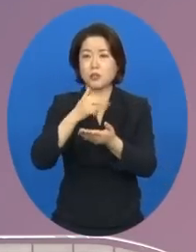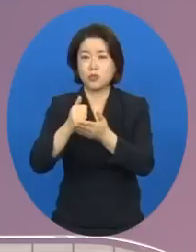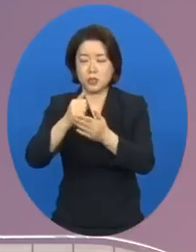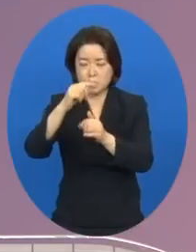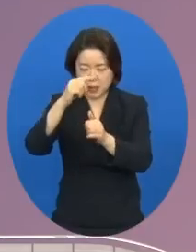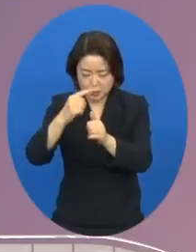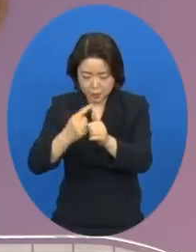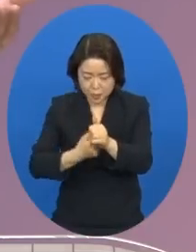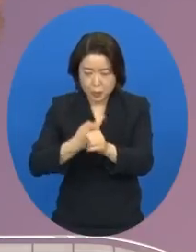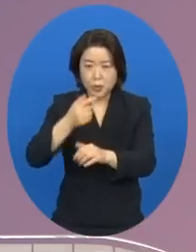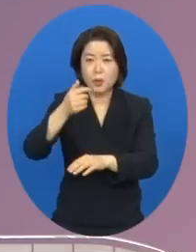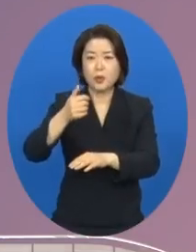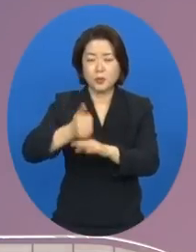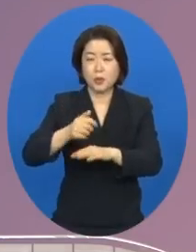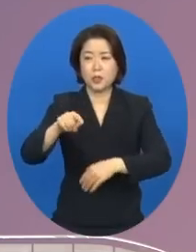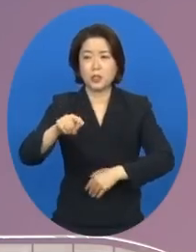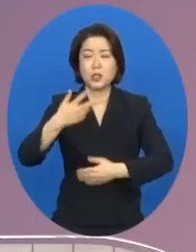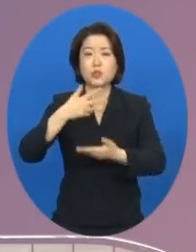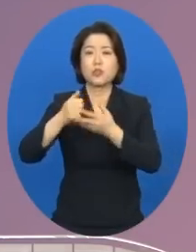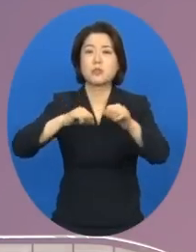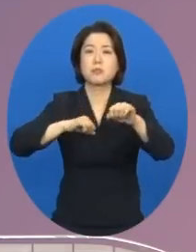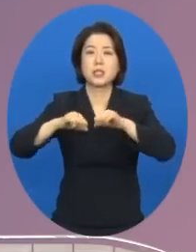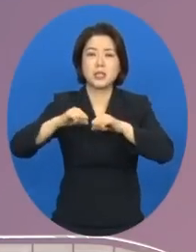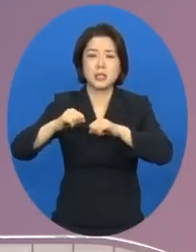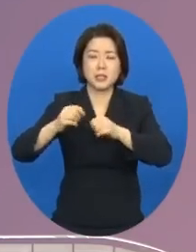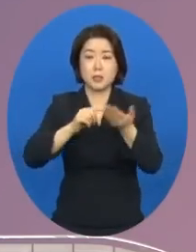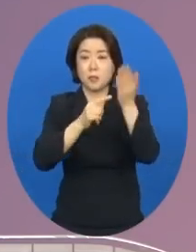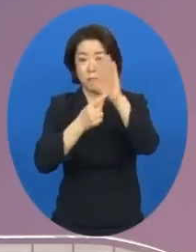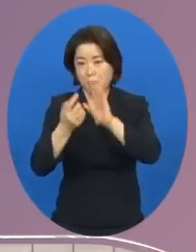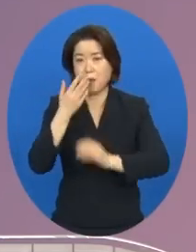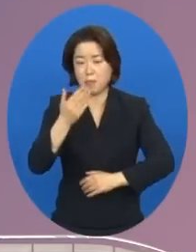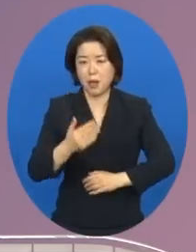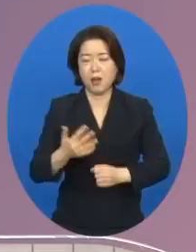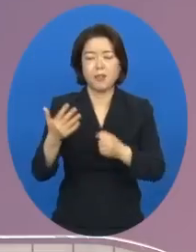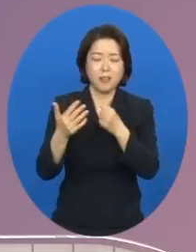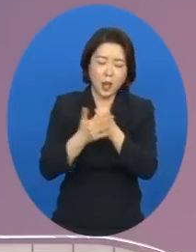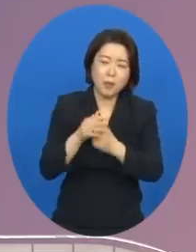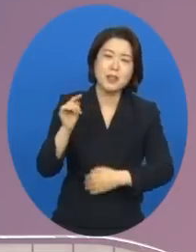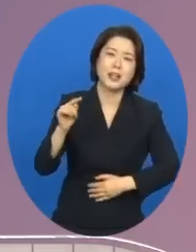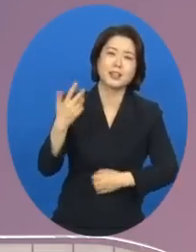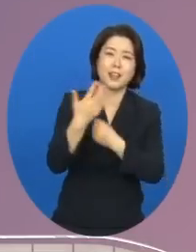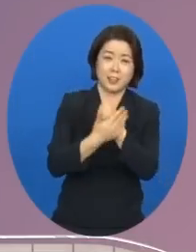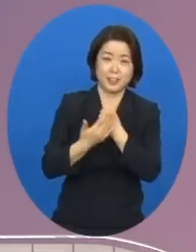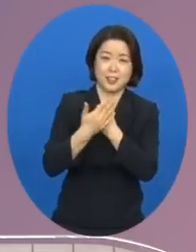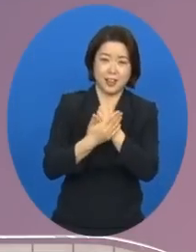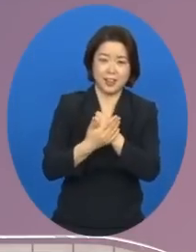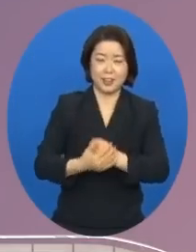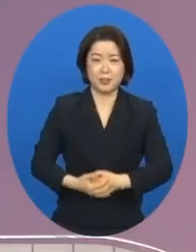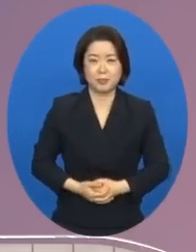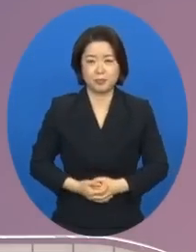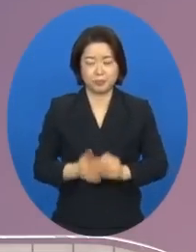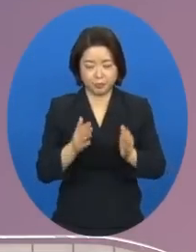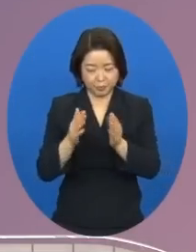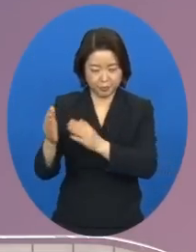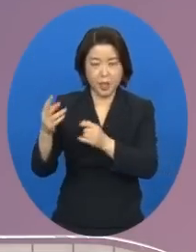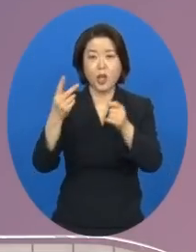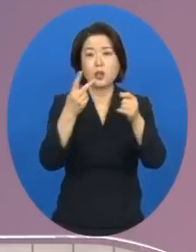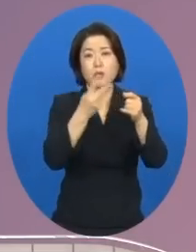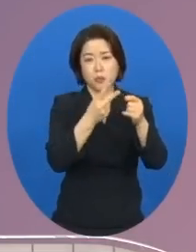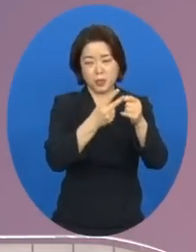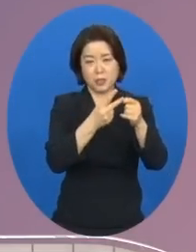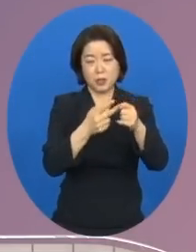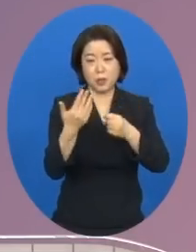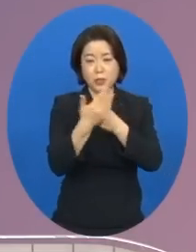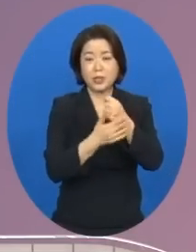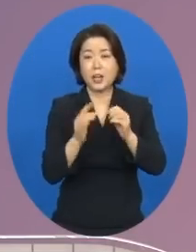비로소 주의 일을 하실 수 있었던 거죠. 그러니까 은혜인 거죠. 두 번째로 은혜는